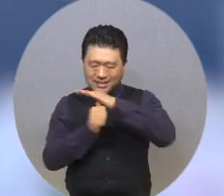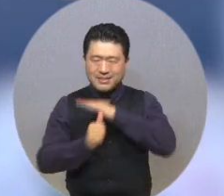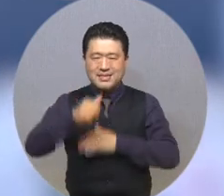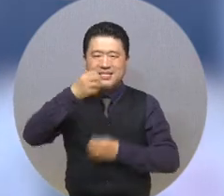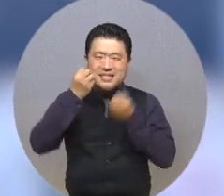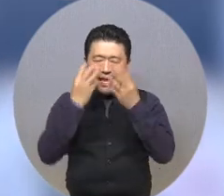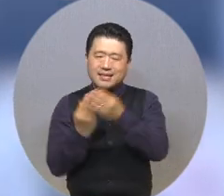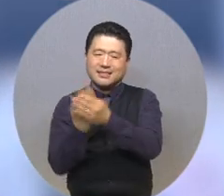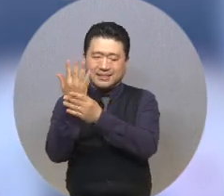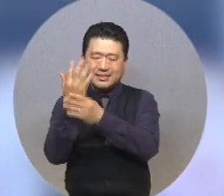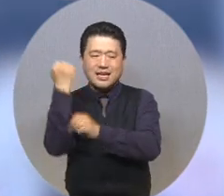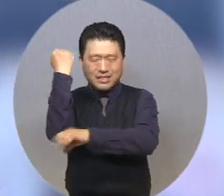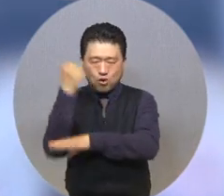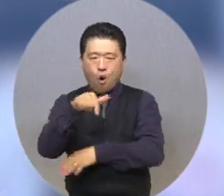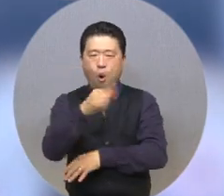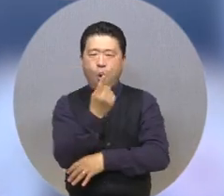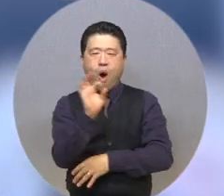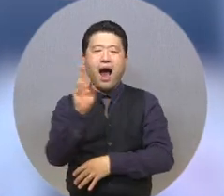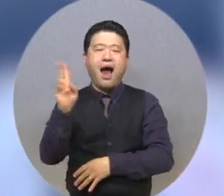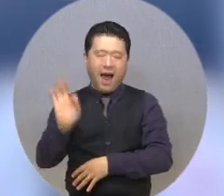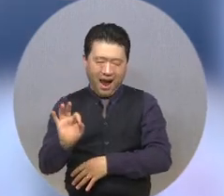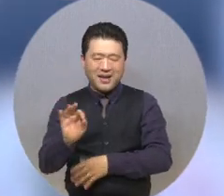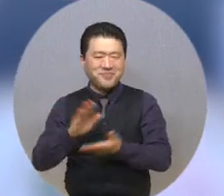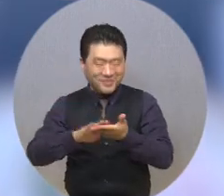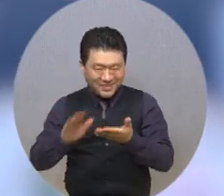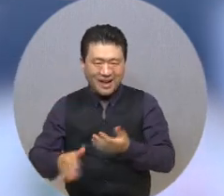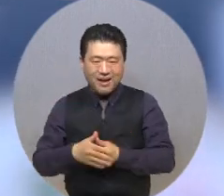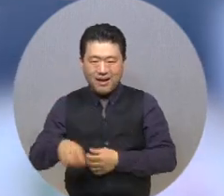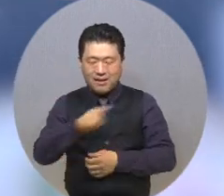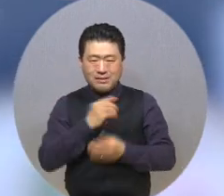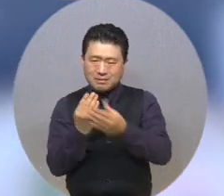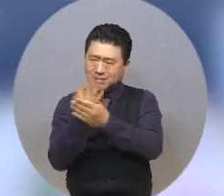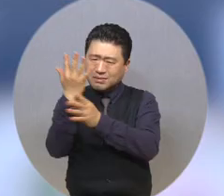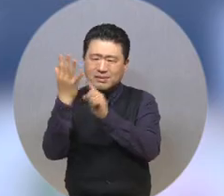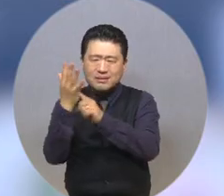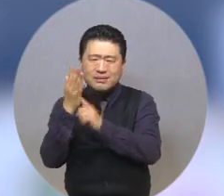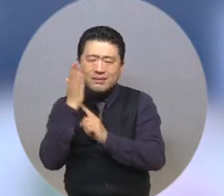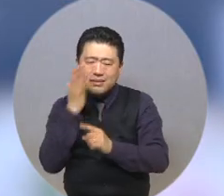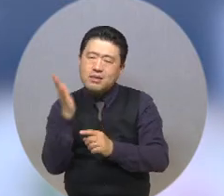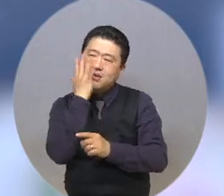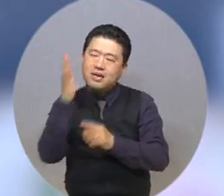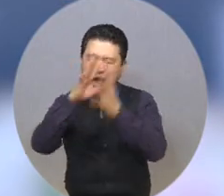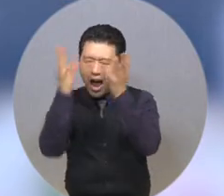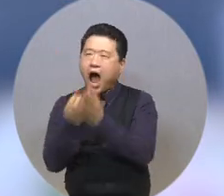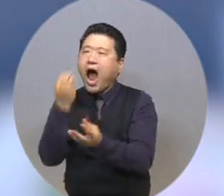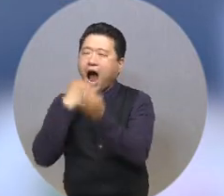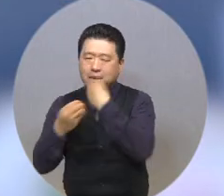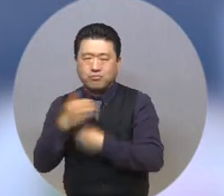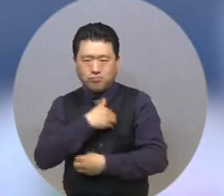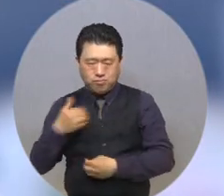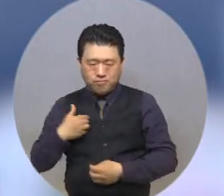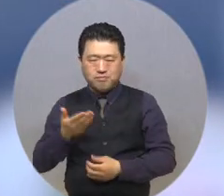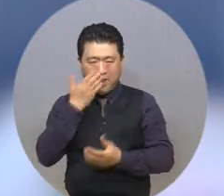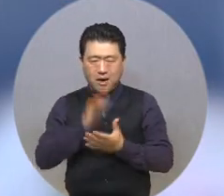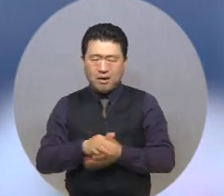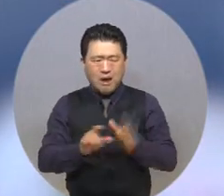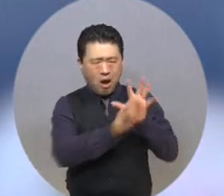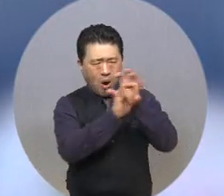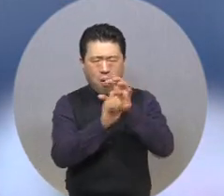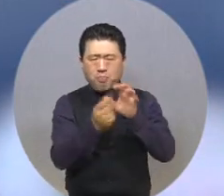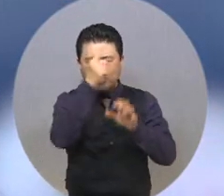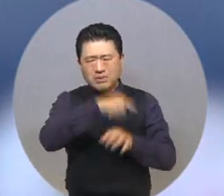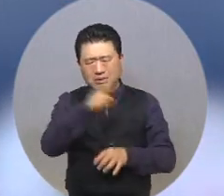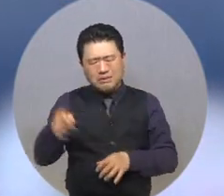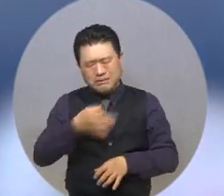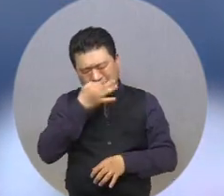새싹인삼의 기준 광양 새싹삼입니다. 아시다시피 새싹삼은 이까지 다 먹는 새싹삼인데요. 정말 요즘 코로나 때문에 힘드실